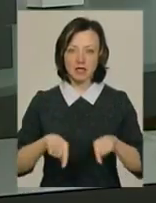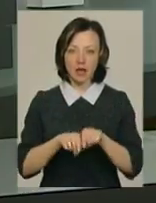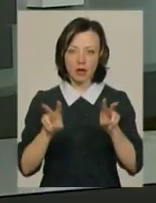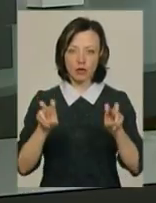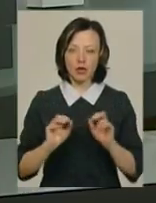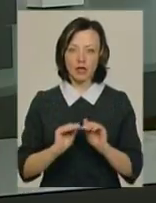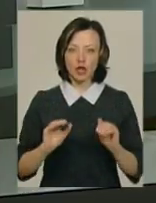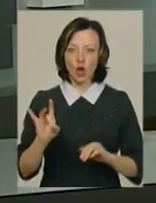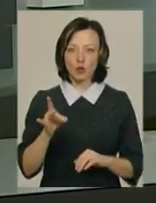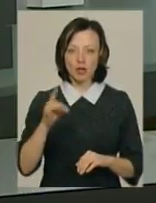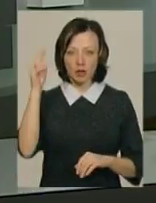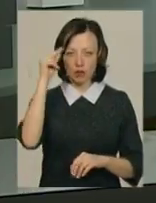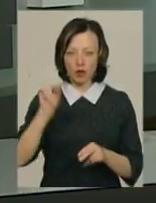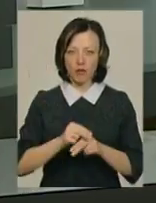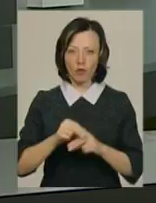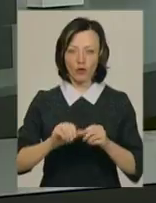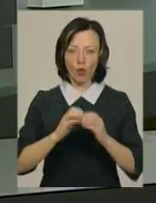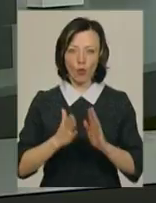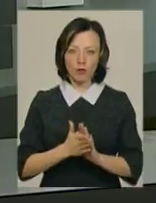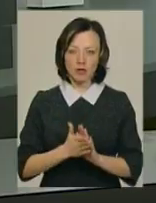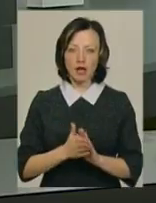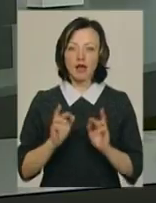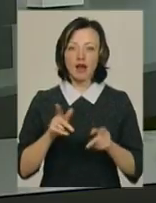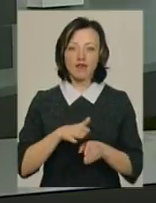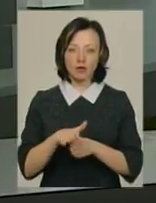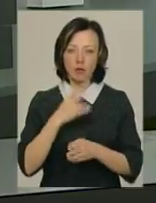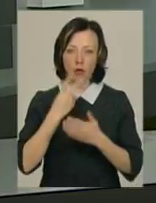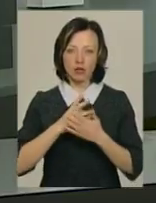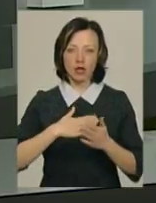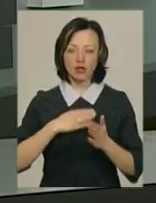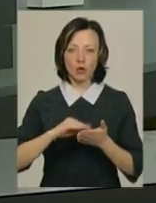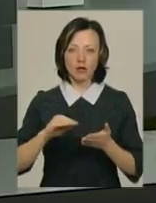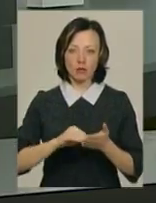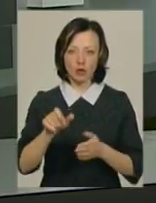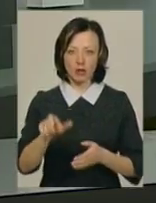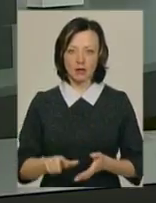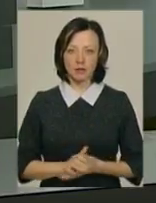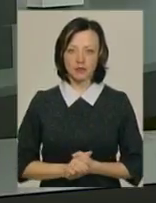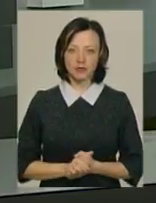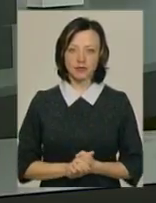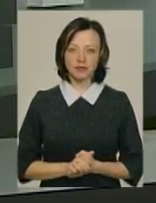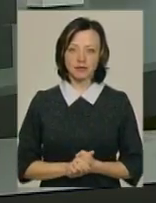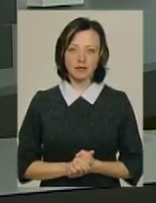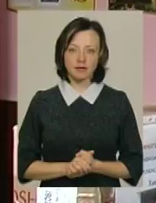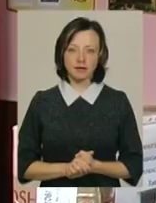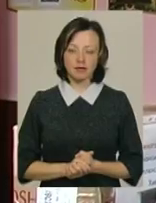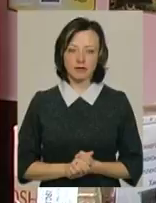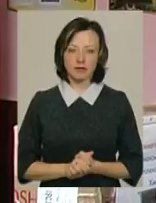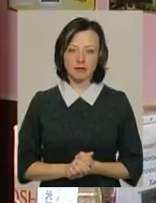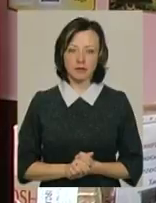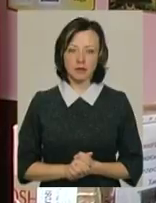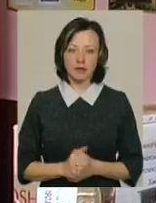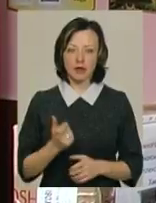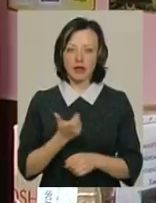учні Ружичнянського навчально-виховного комплексу. Як це відбувалося, бачила наша кореспондентка Тетяна Ворожцова.